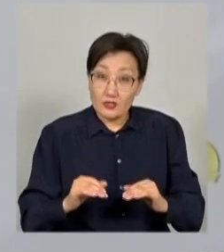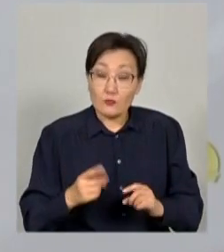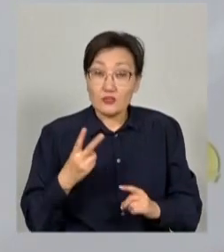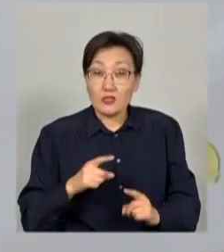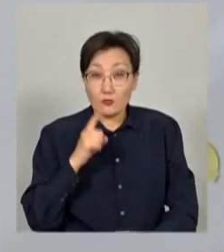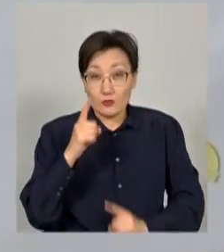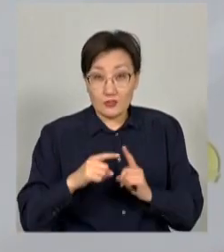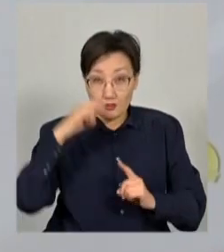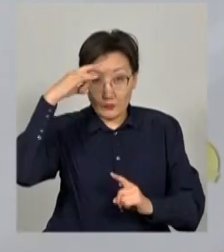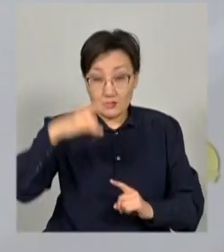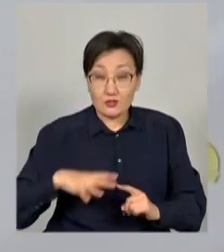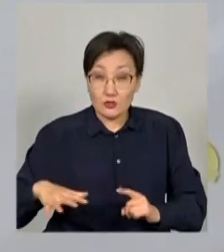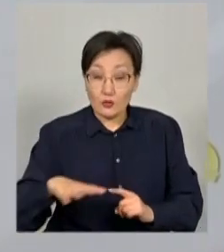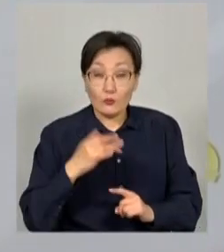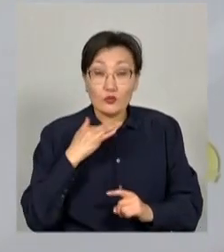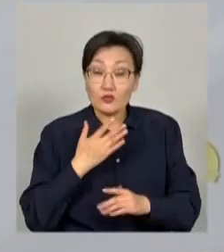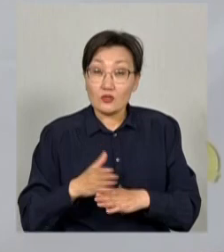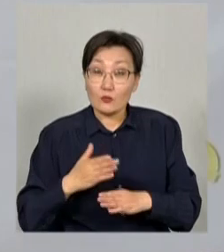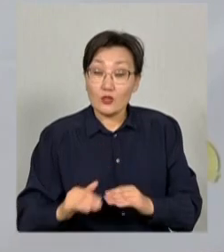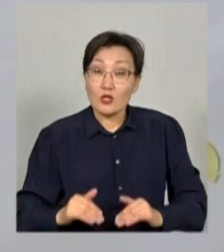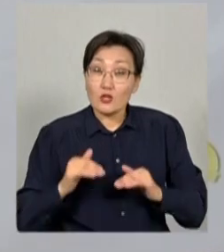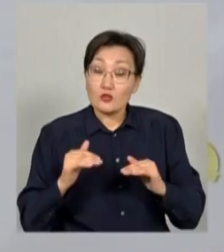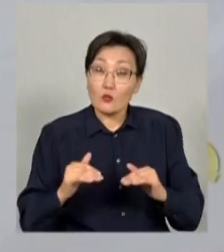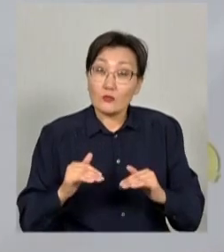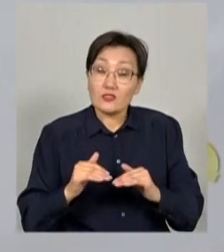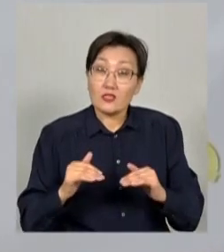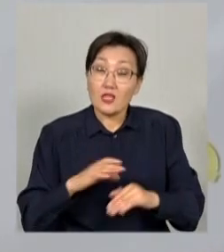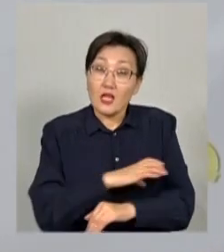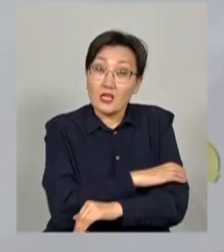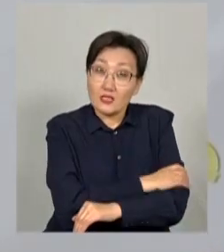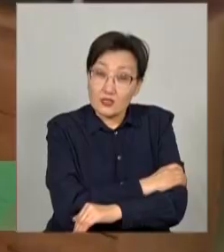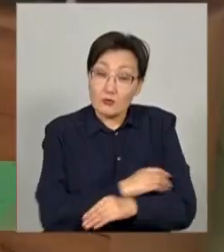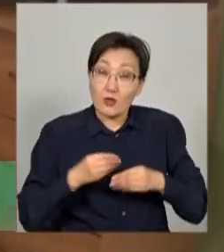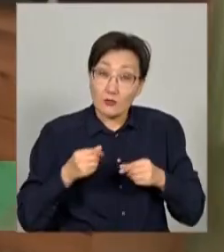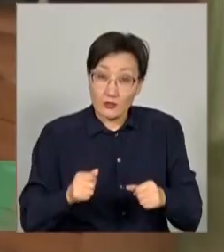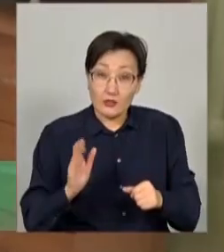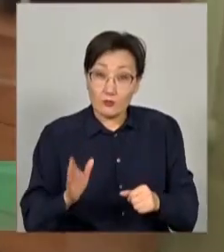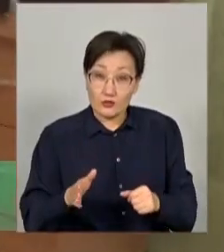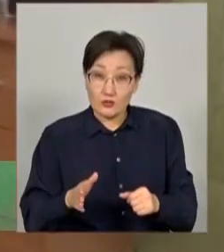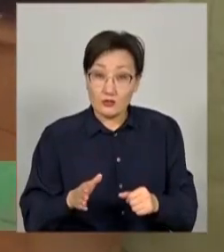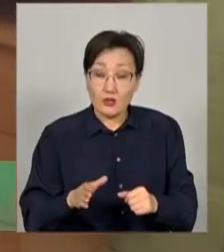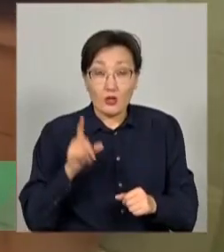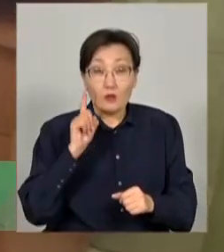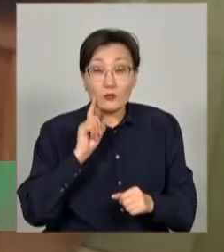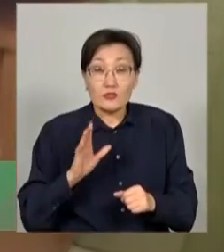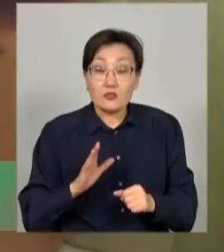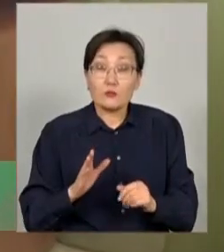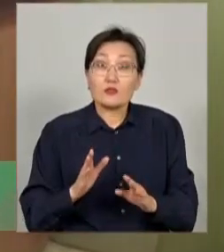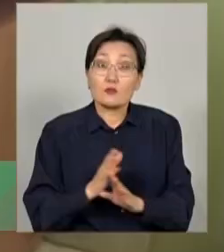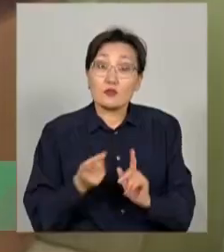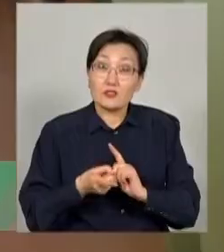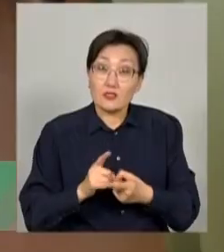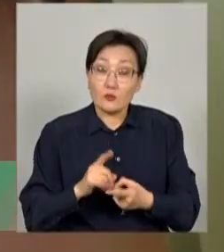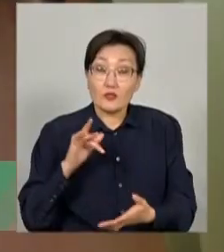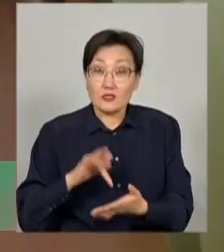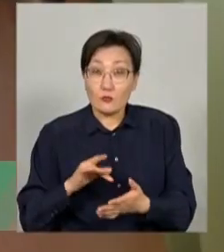тәулікте Қазақстан аумағының басым бөлігі жоғары атмосфера қысымық балында болады. Елдегі қолайсыз күн райына байланысты бүгін